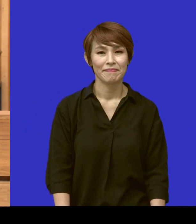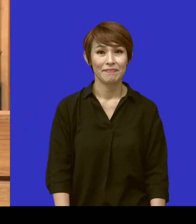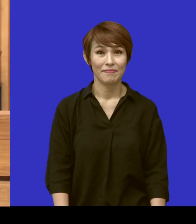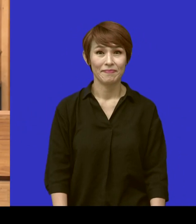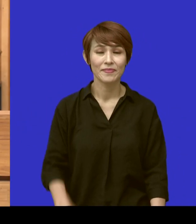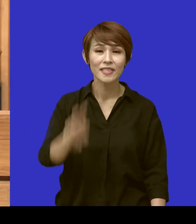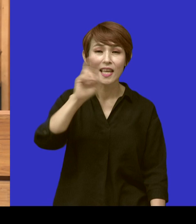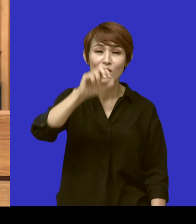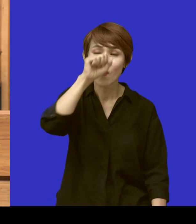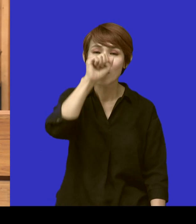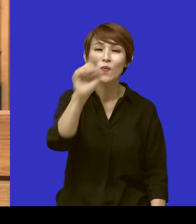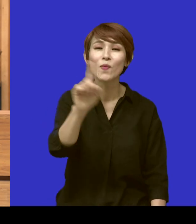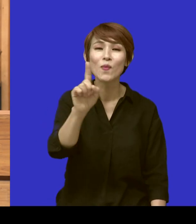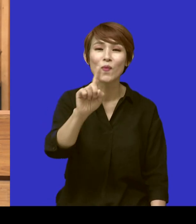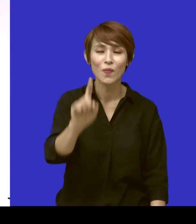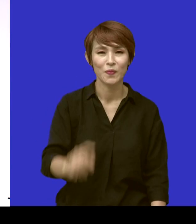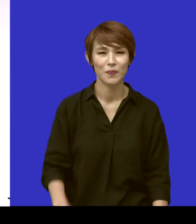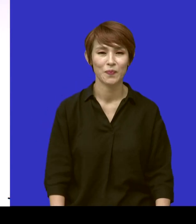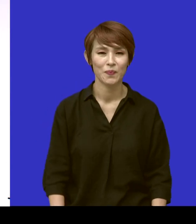어떤 찬양을 제일 좋아하세요?